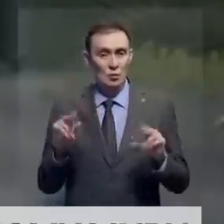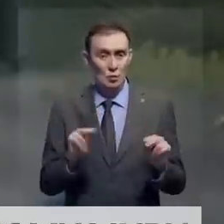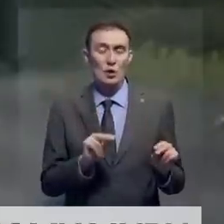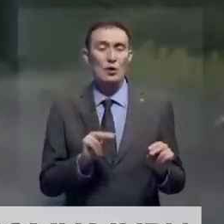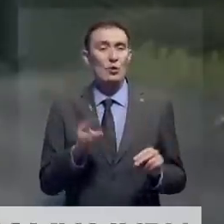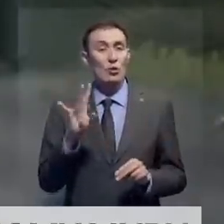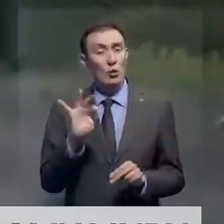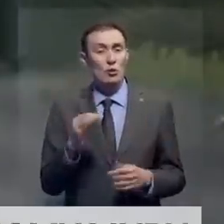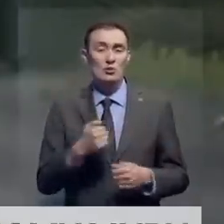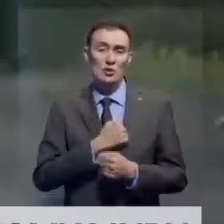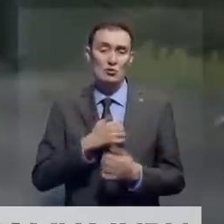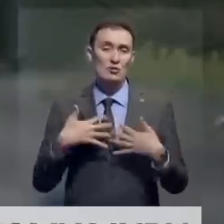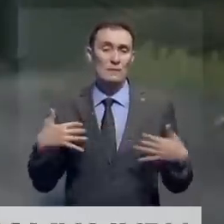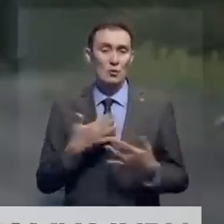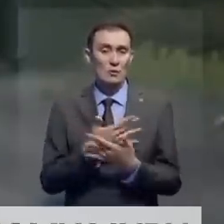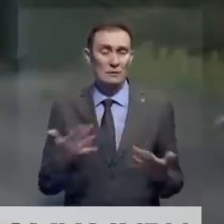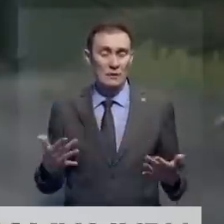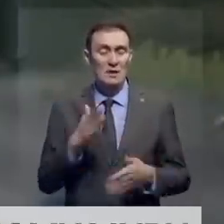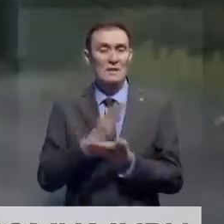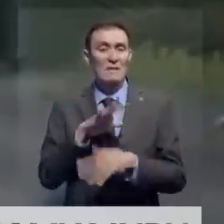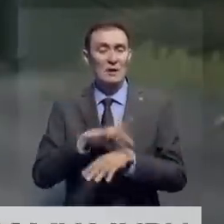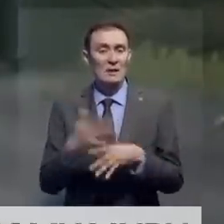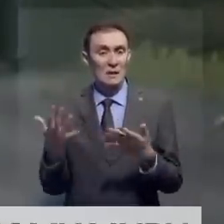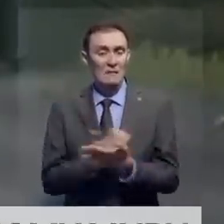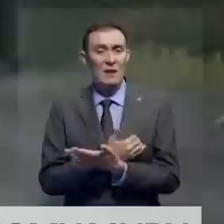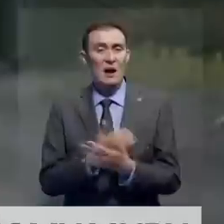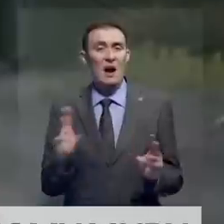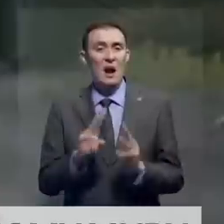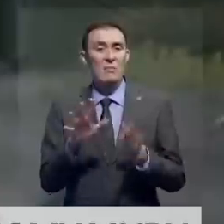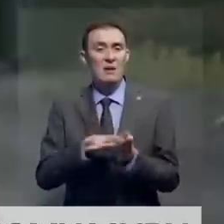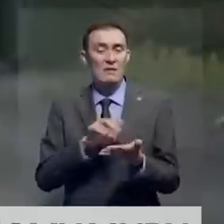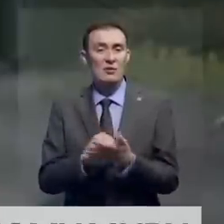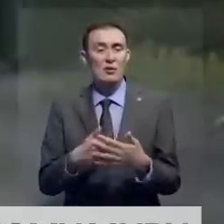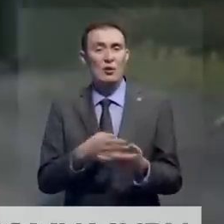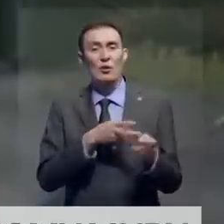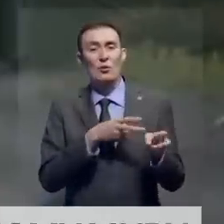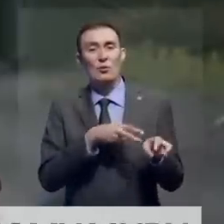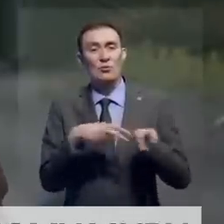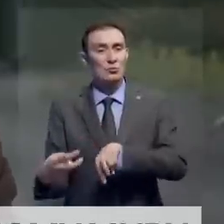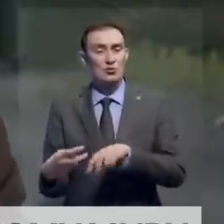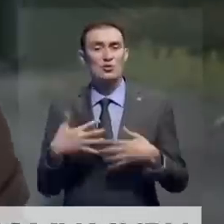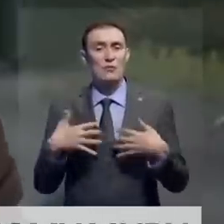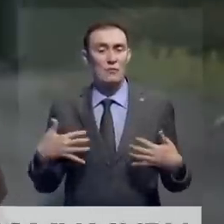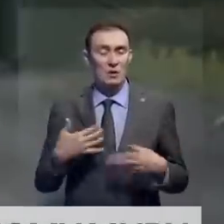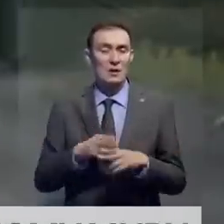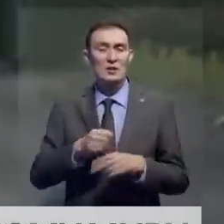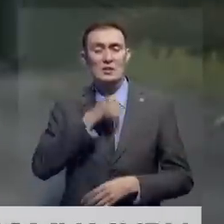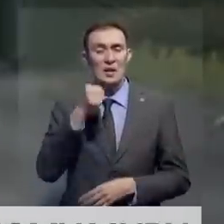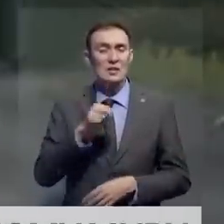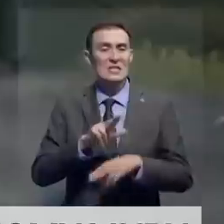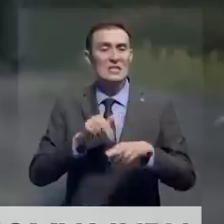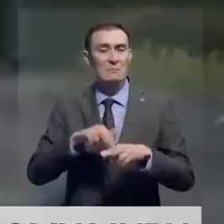о животном мире уже есть факты когда были найдены обгоревшие туши животных делится мой собеседник старший